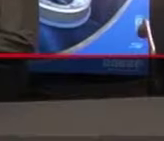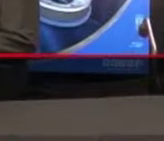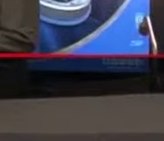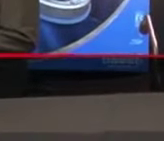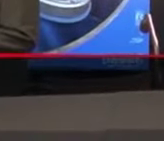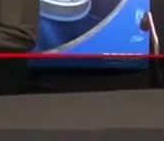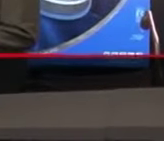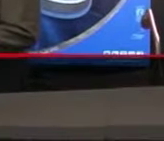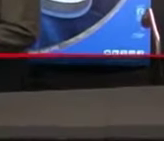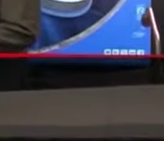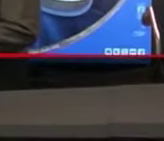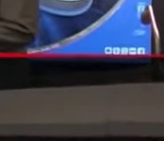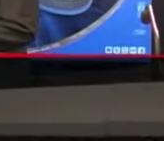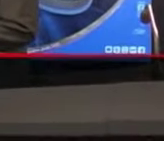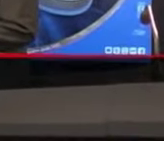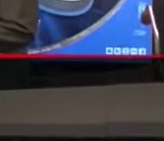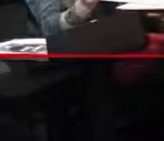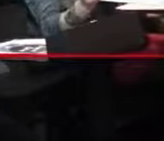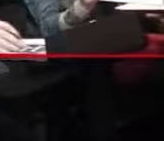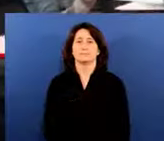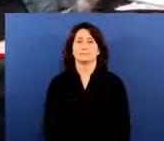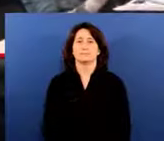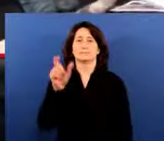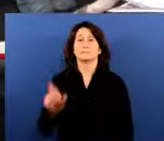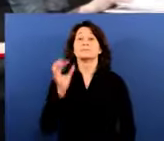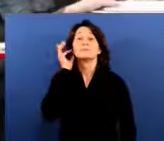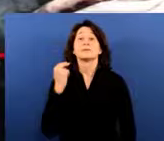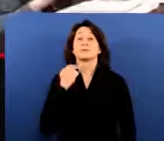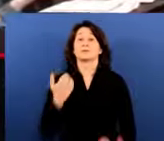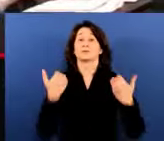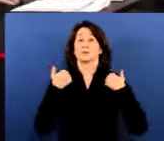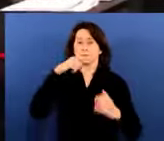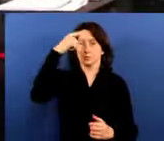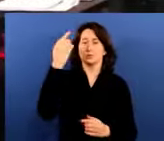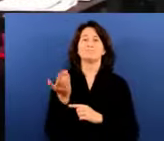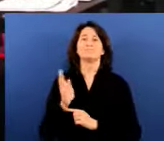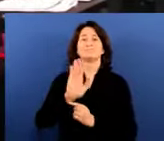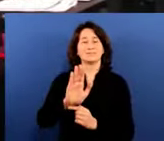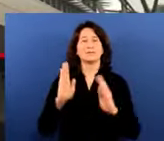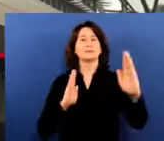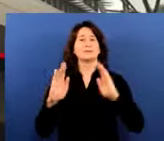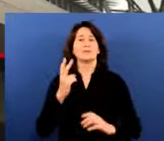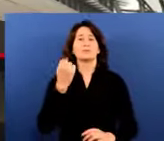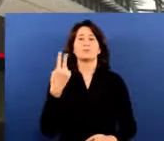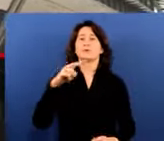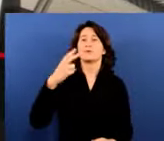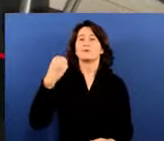Bizkaiko Foru Aldundiko Kultura Foru Diputatua eta Bilbao Orkestra Sinfonikoaren presidentea den Miren Josuna